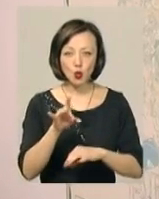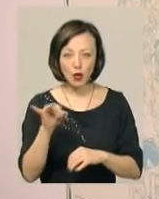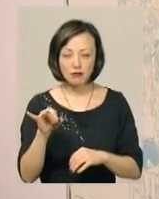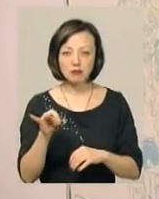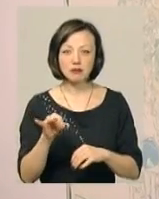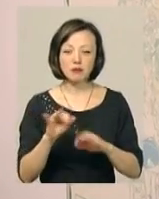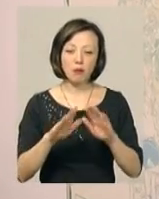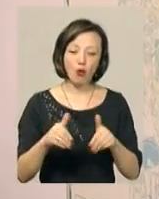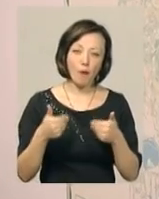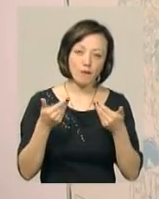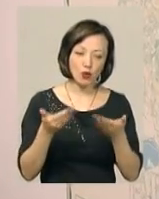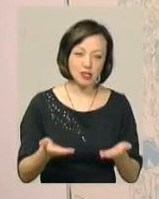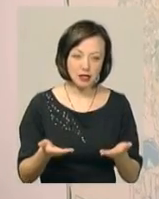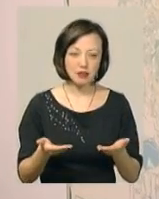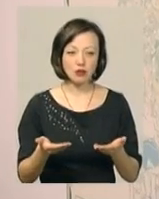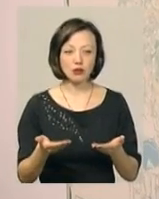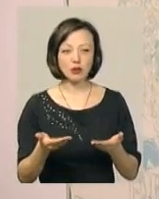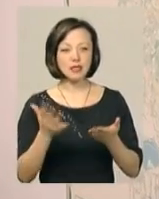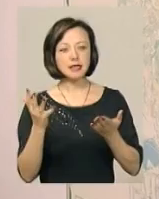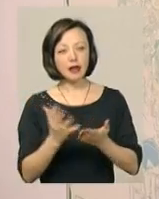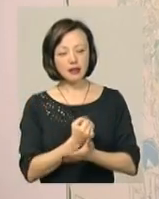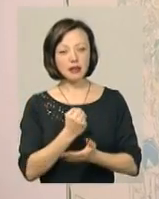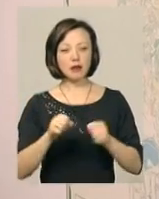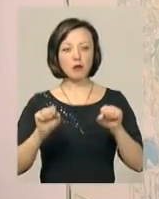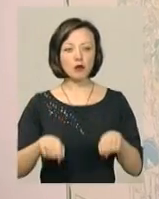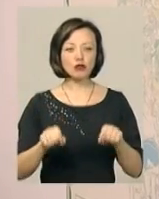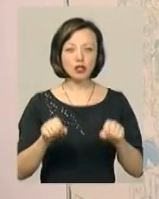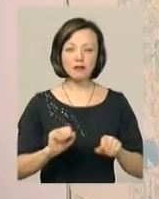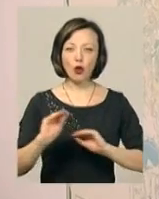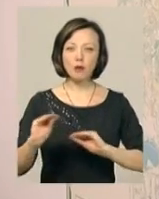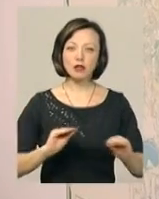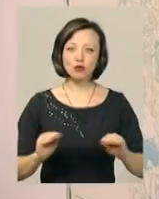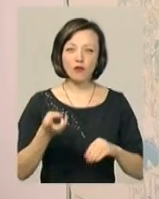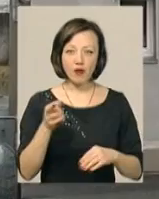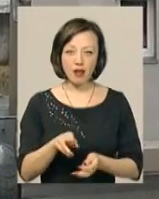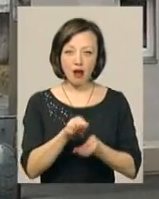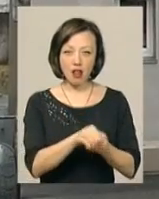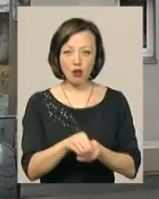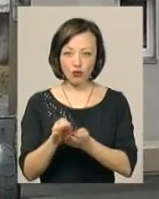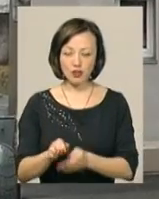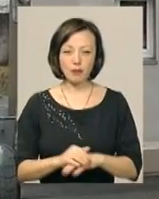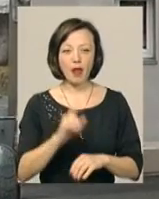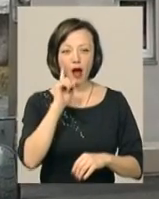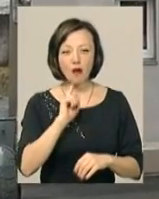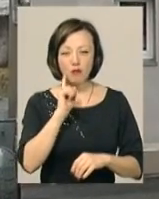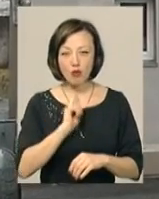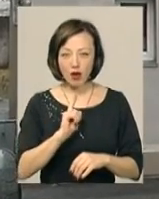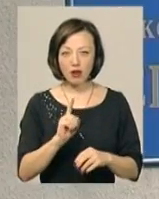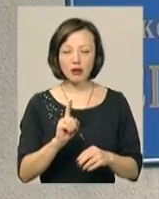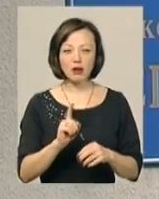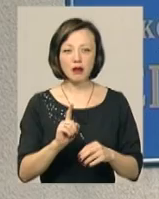з пропозицією знайти можливість облаштування кладовищ. А поки померлих